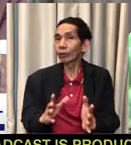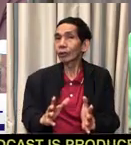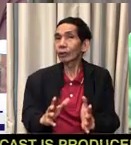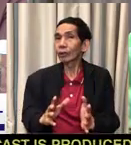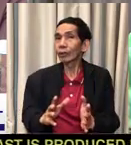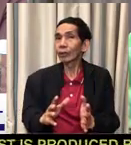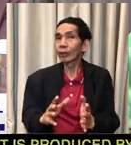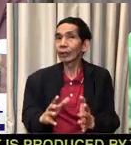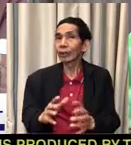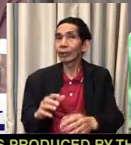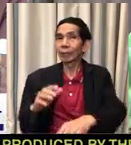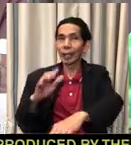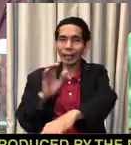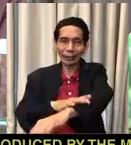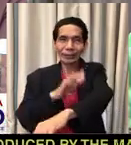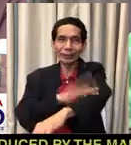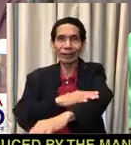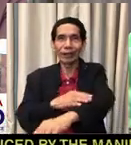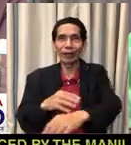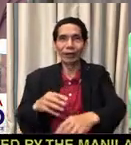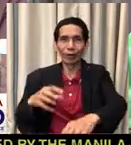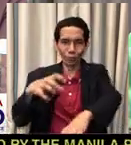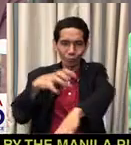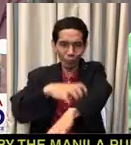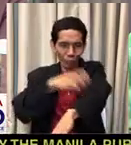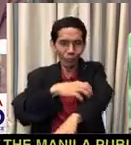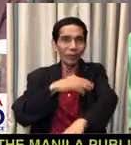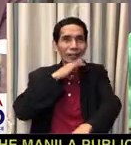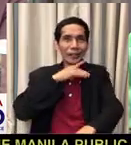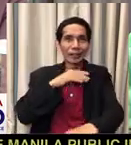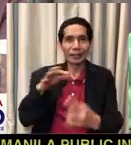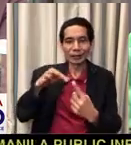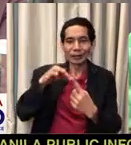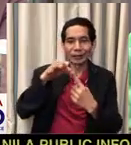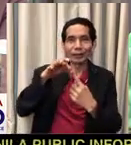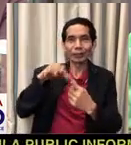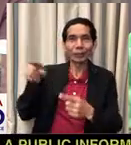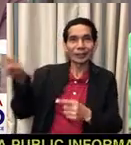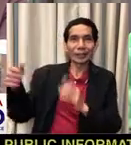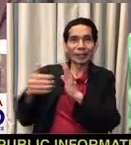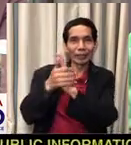mga eksema nyo, yung mga bone nyo. Oh, yan ang specialty